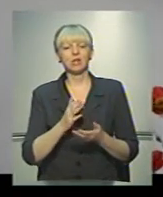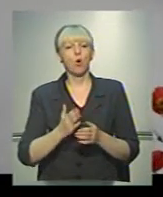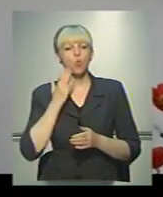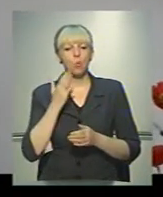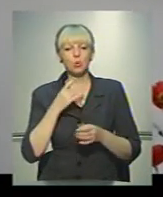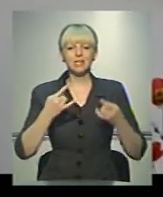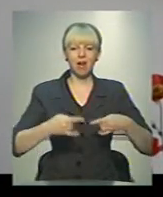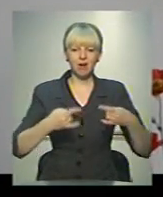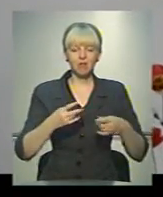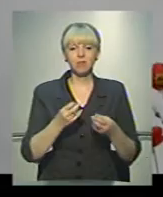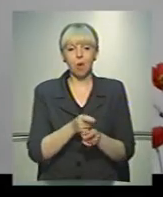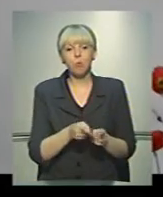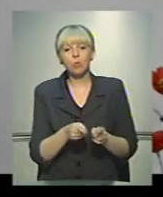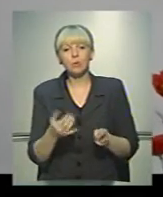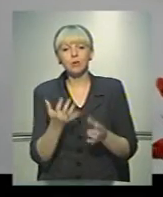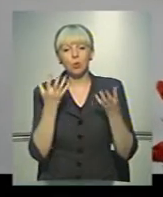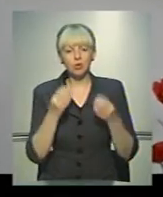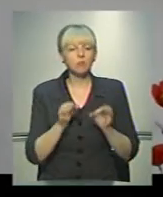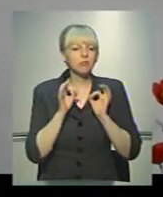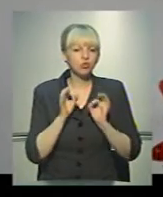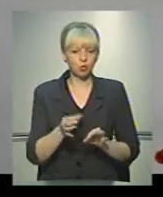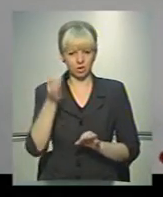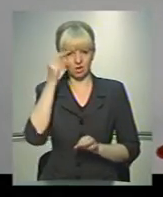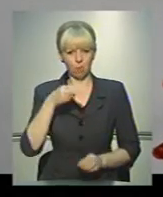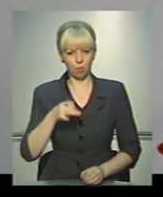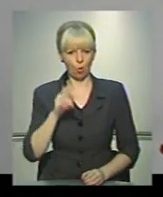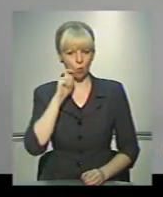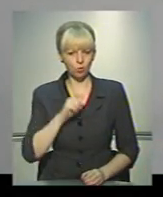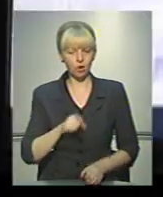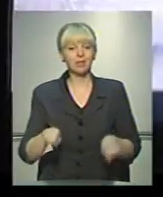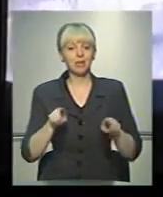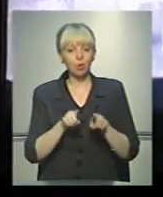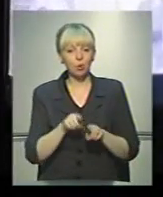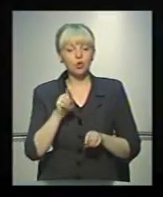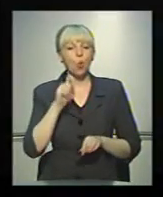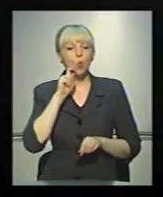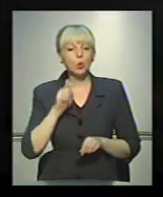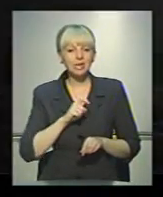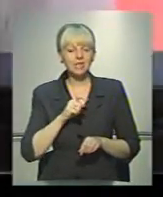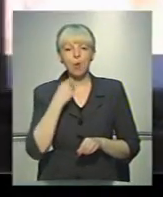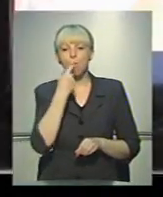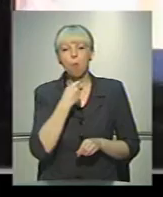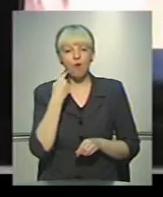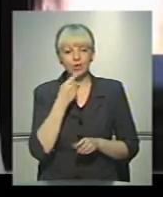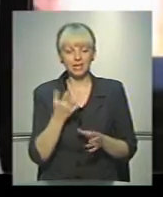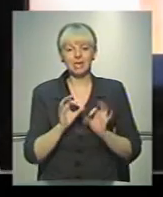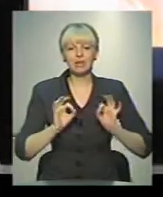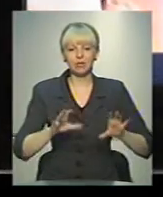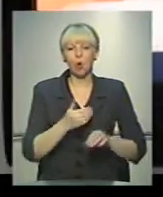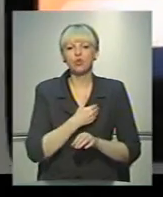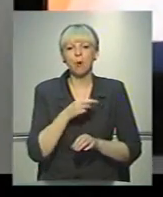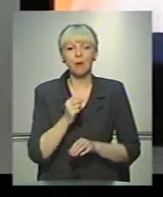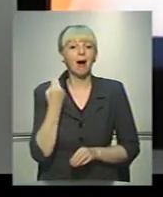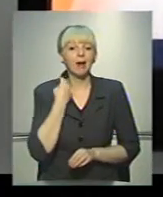громадських каналів, де протягом кількох днів жодної згадки про Україну, а також те, що українських мовників, які б транслювали хоча